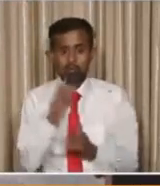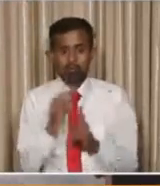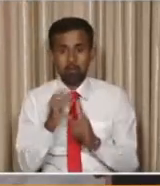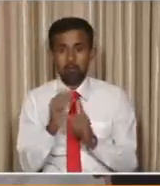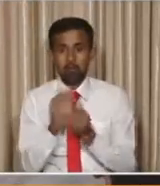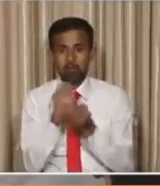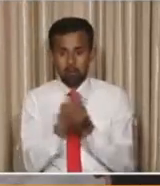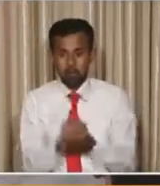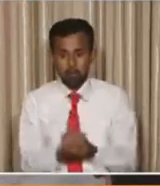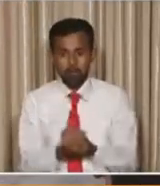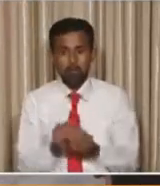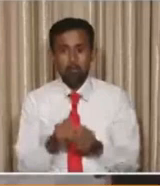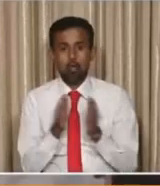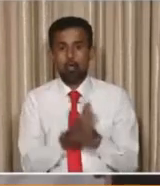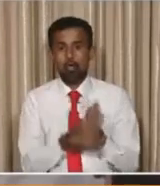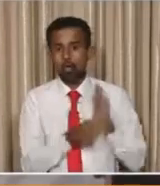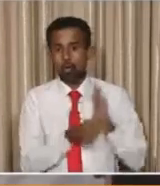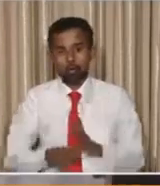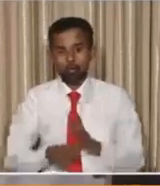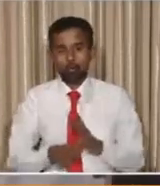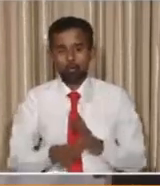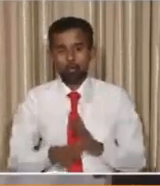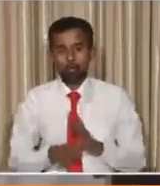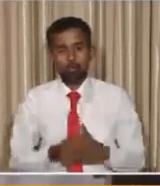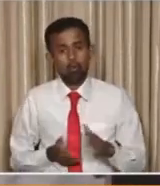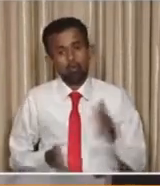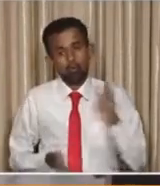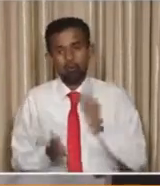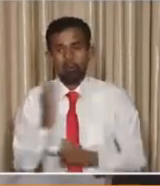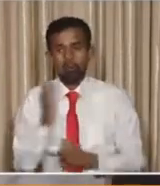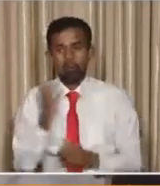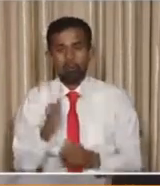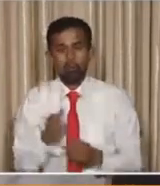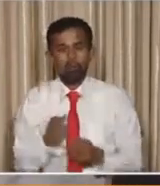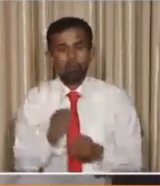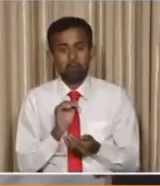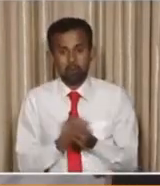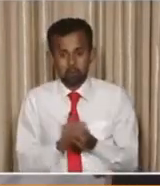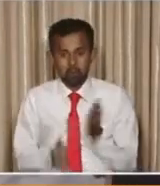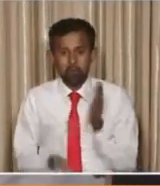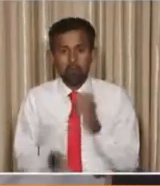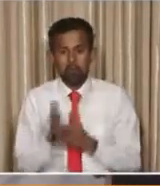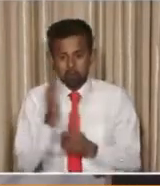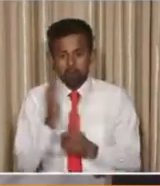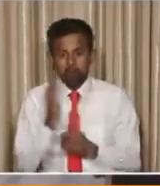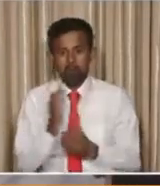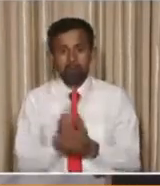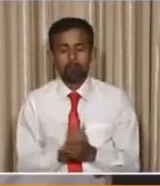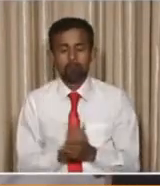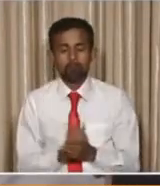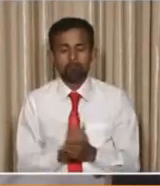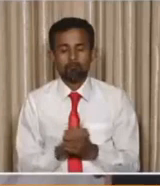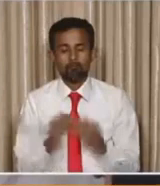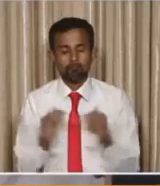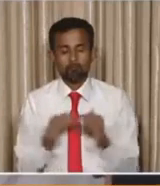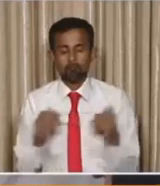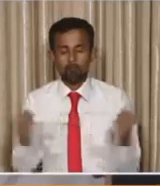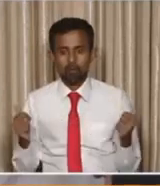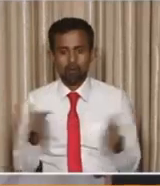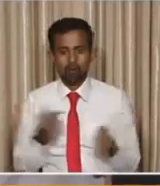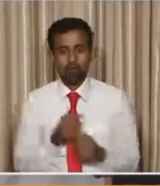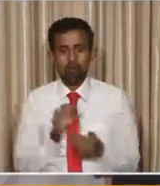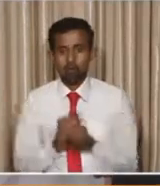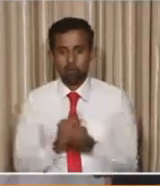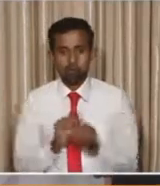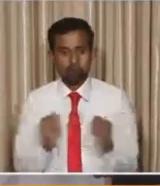ගන්න. ඔක්කොම යට වුණා මේ වෙලේ පැනගෙන ගියා හැමතැනම. ඉතින් මේගොල්ල බේරන්න ගියේ ඉතින් ඒක සාධාරණ නෑ. මොකද මේගොල්ල